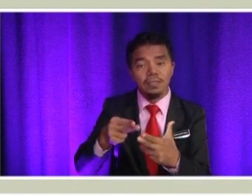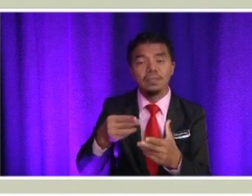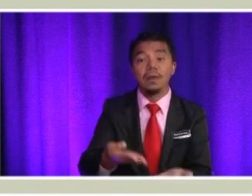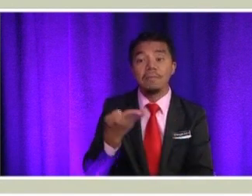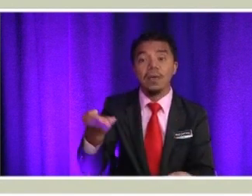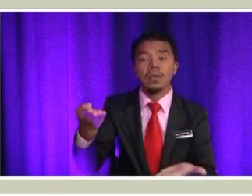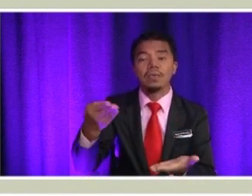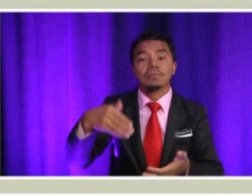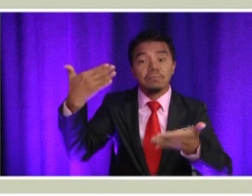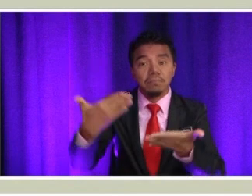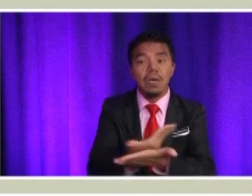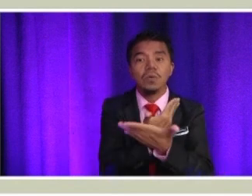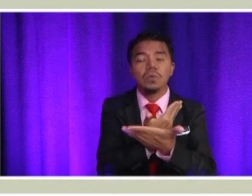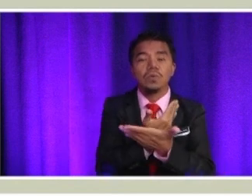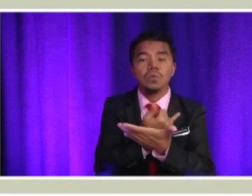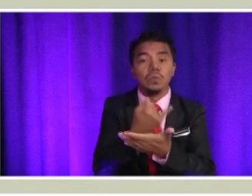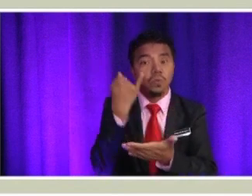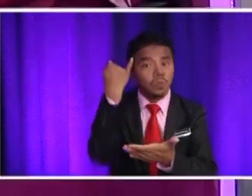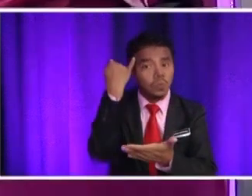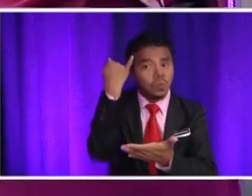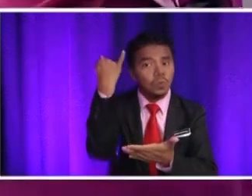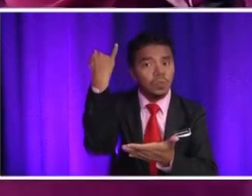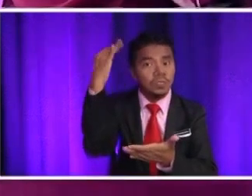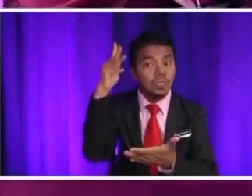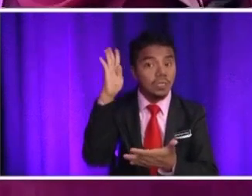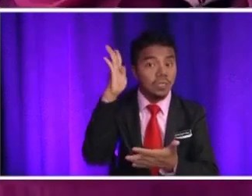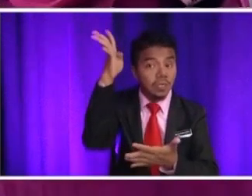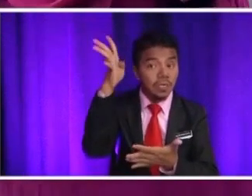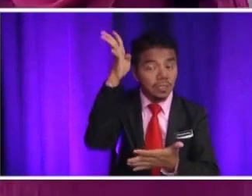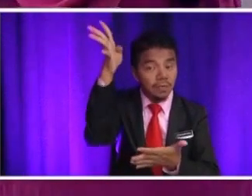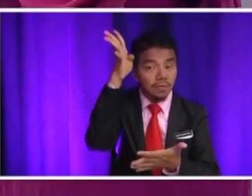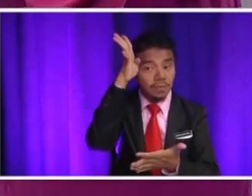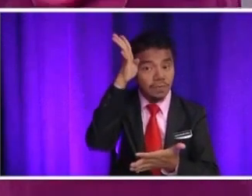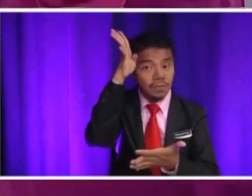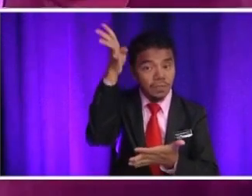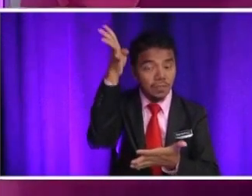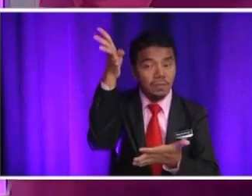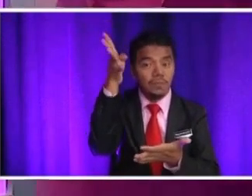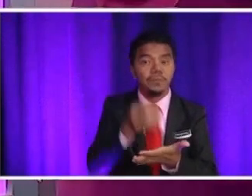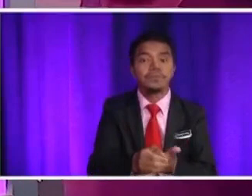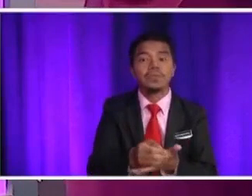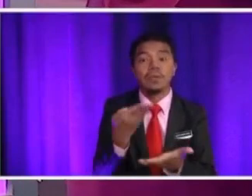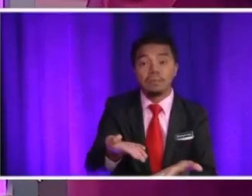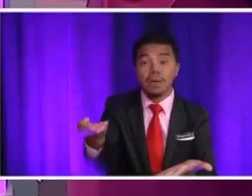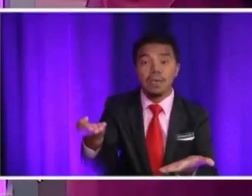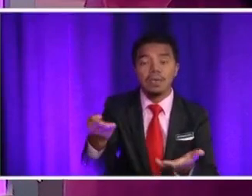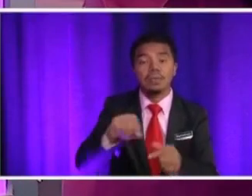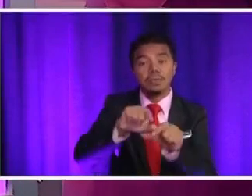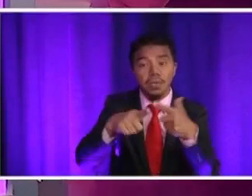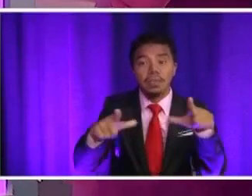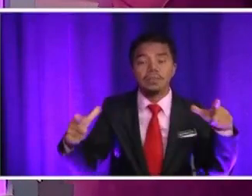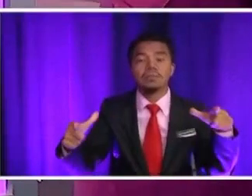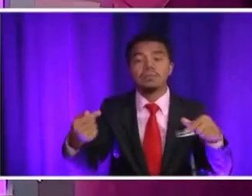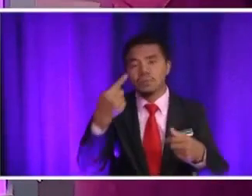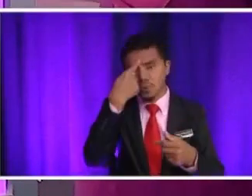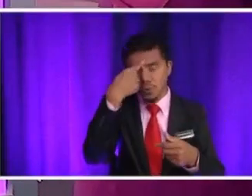buat inovasi dan dia pasarkan hasil barangan dia, dia hasilkan barangan dia tu untuk